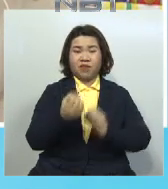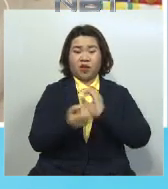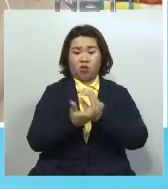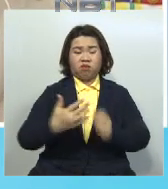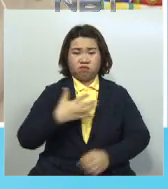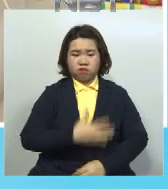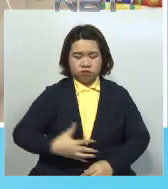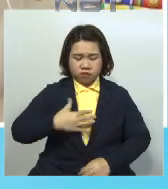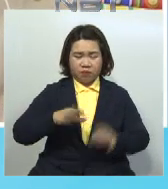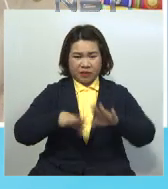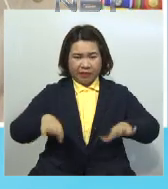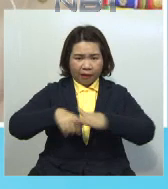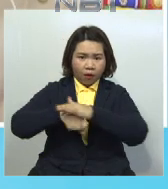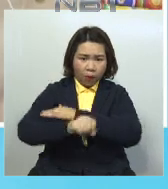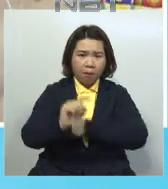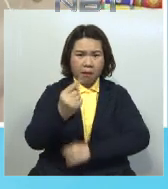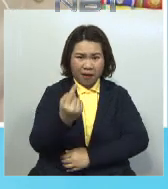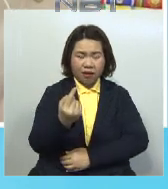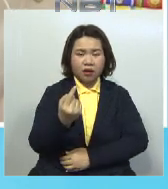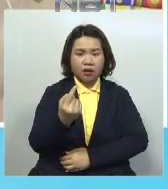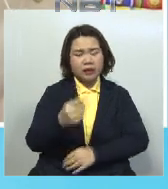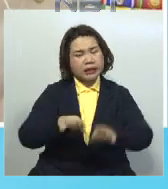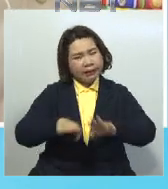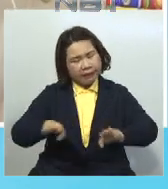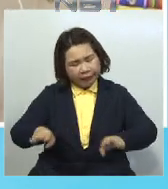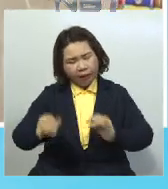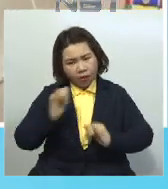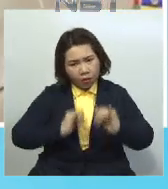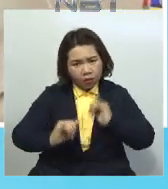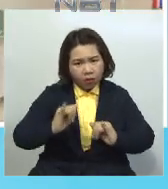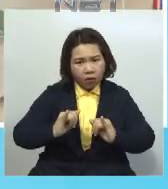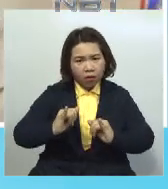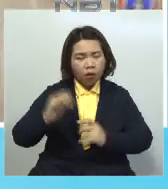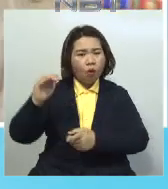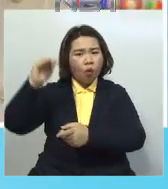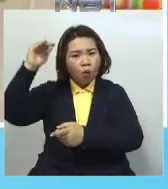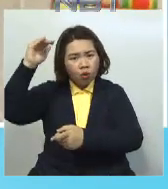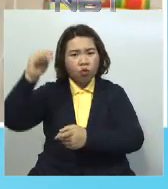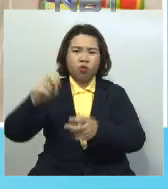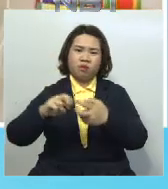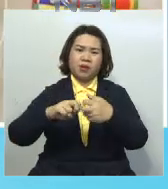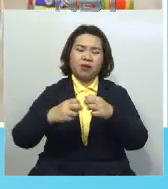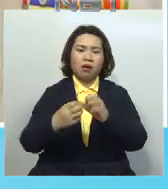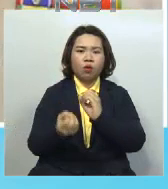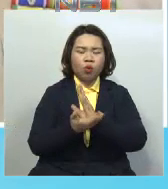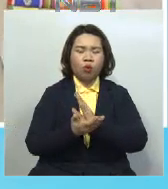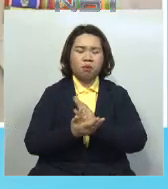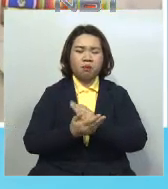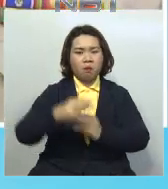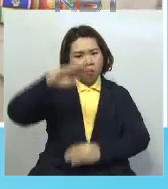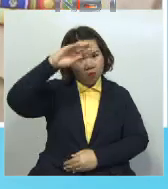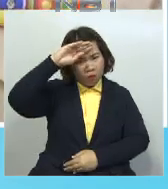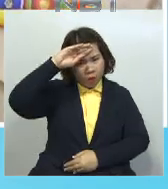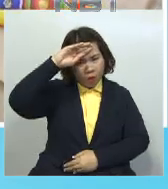เฉพาะเด็กๆที่เพิ่งคลอดใหม่ๆหรือเด็กเล็กๆเนี่ยครับรวมทั้งผู้ใหญ่ที่เสียหายที่บาดเจ็บหรือว่